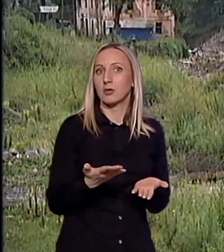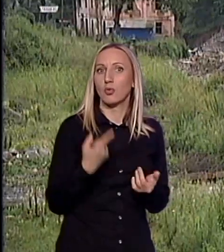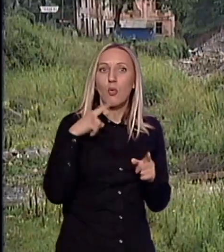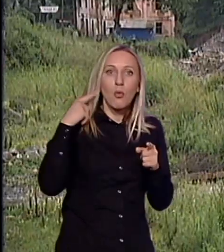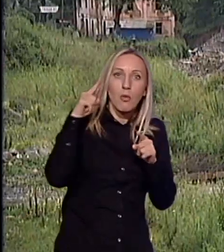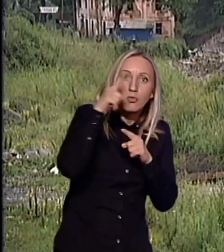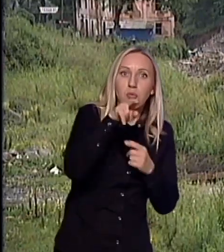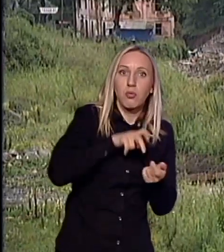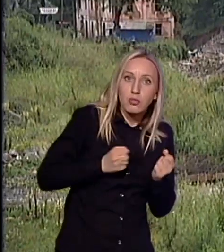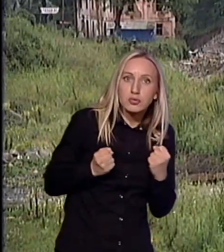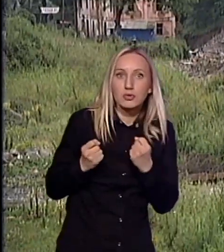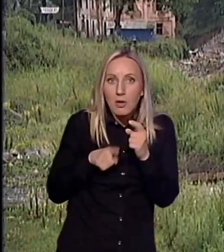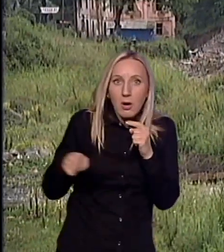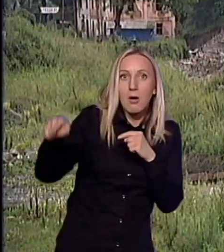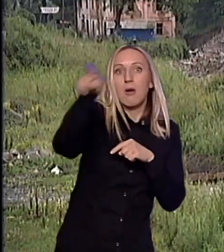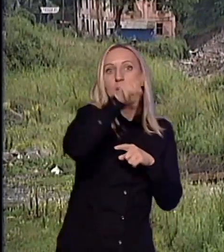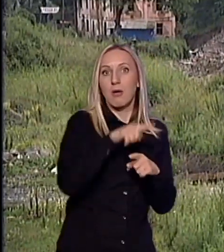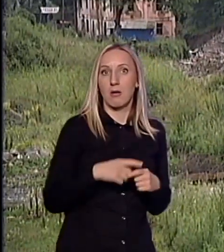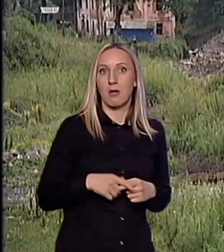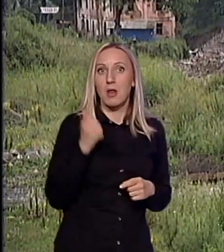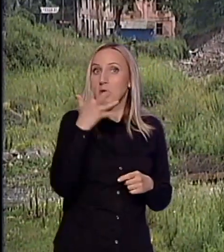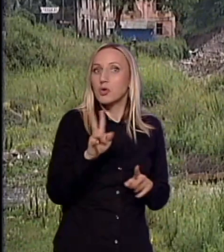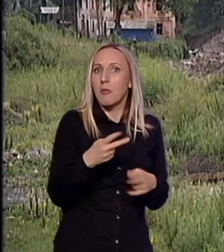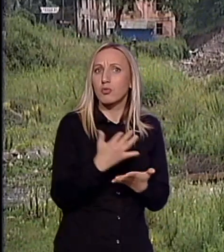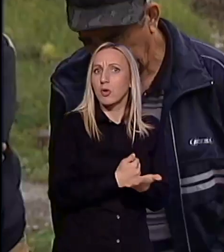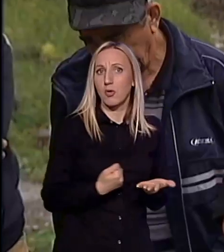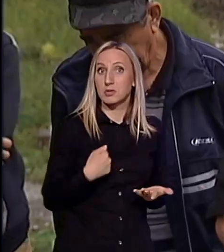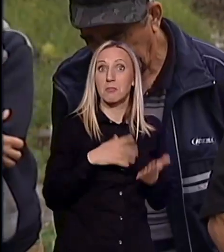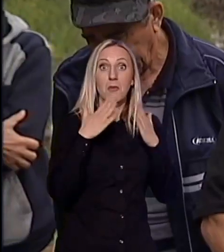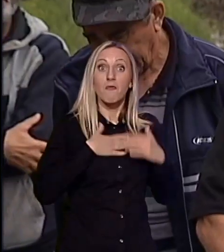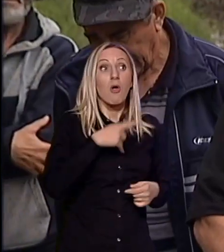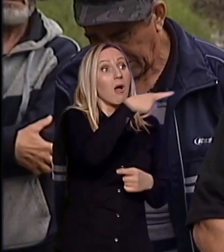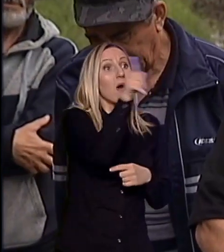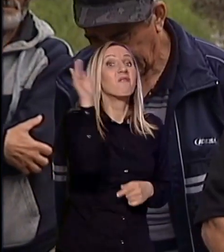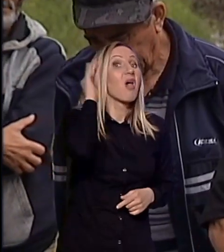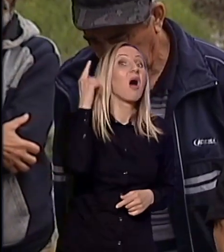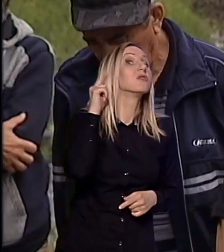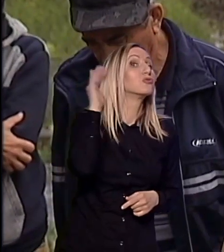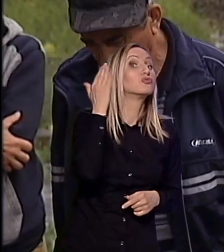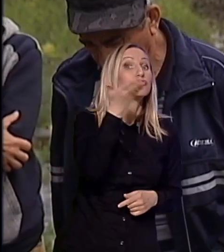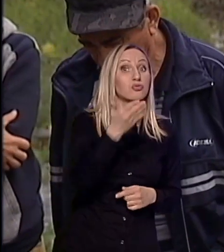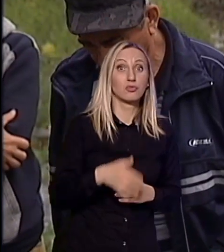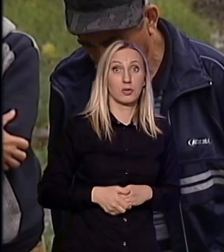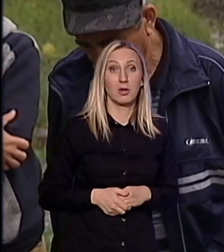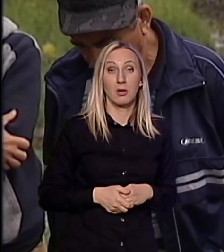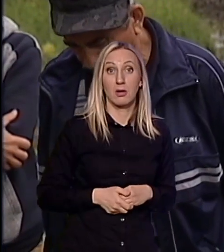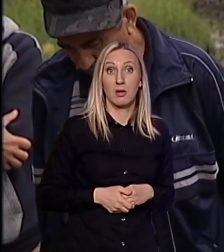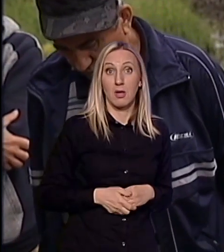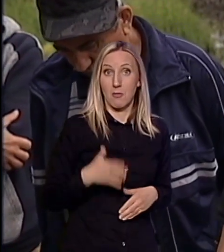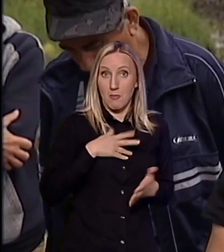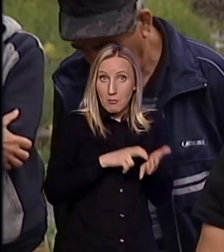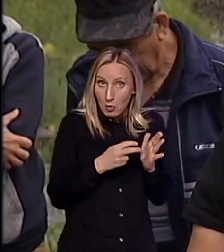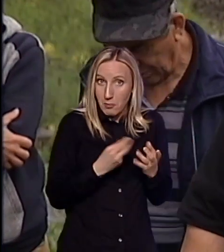duže, najčešće ništa ne može da koriste. Mi bi voleli da to neko iz vlade čuje, da se na tom